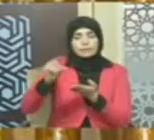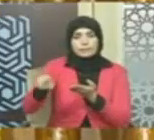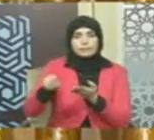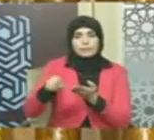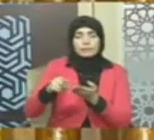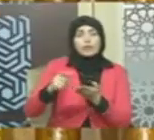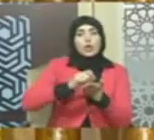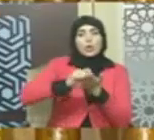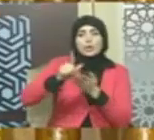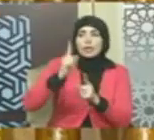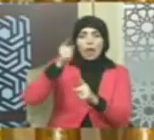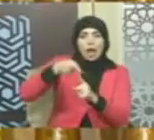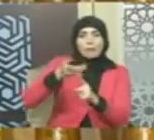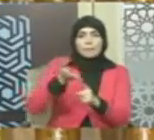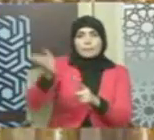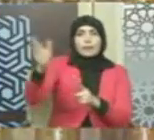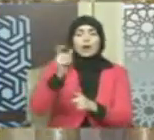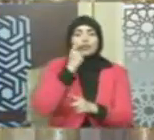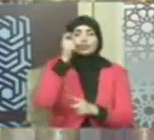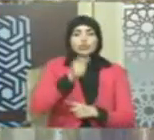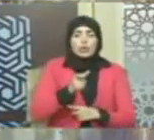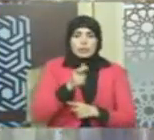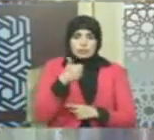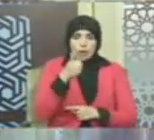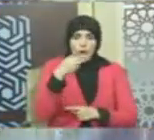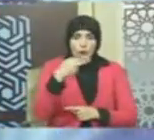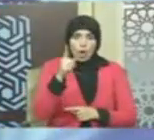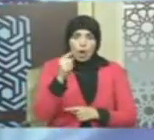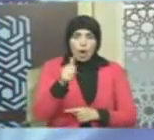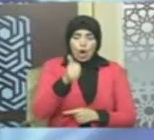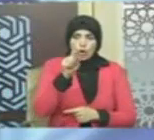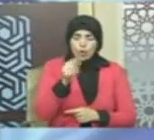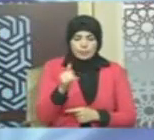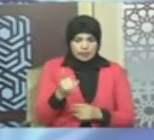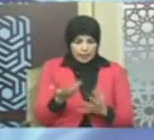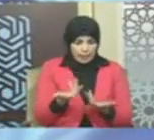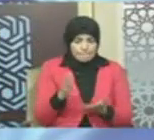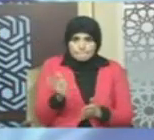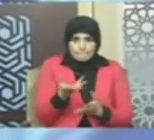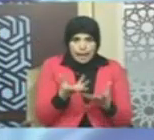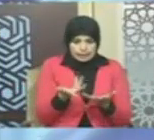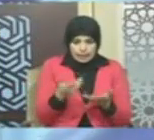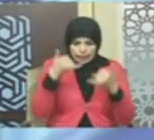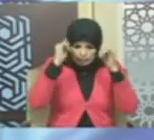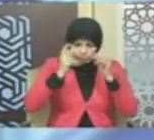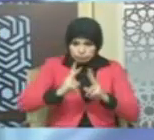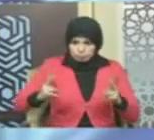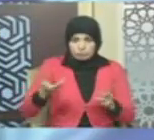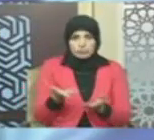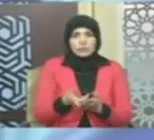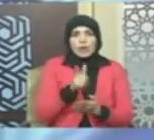وأرسل به إلى هذا الأعرابي فقال لهم: ما هذا؟ قالوا: هذا